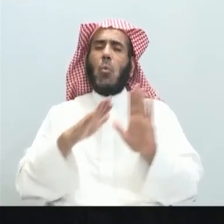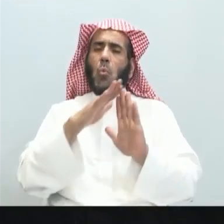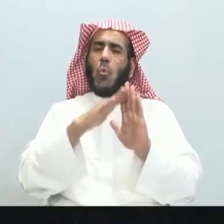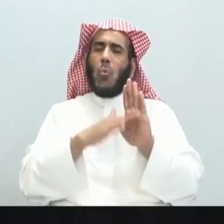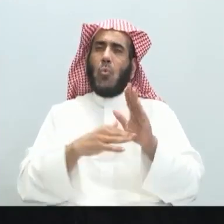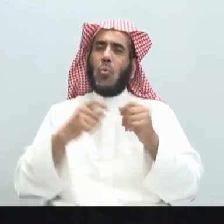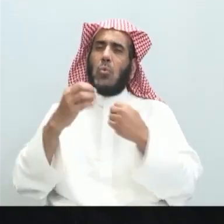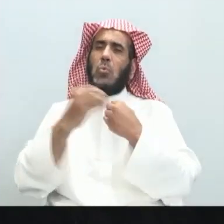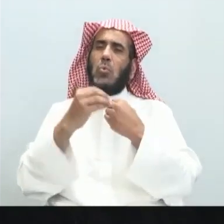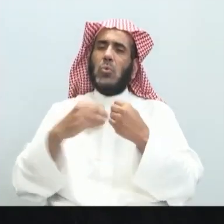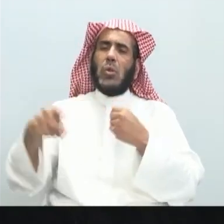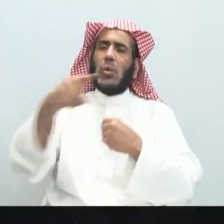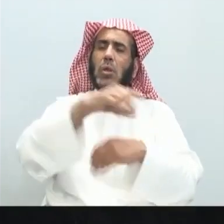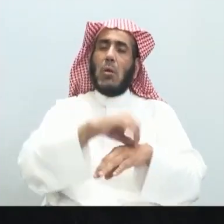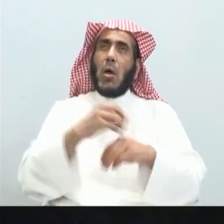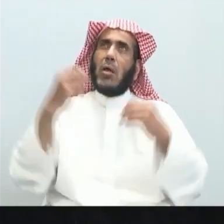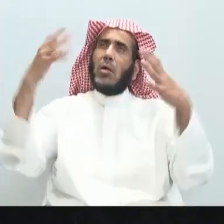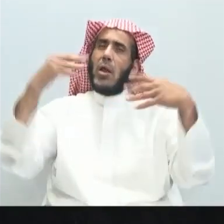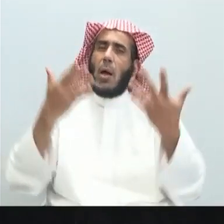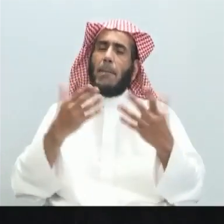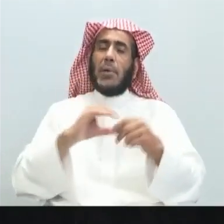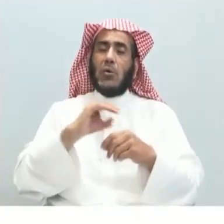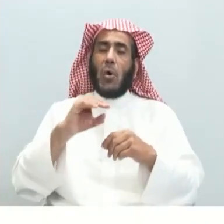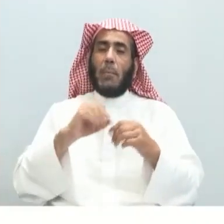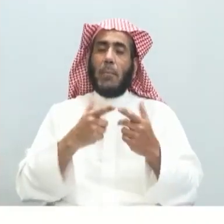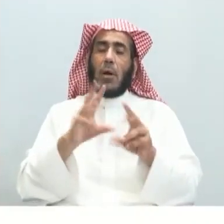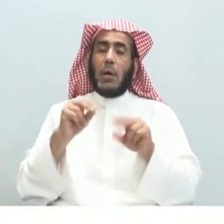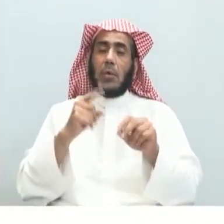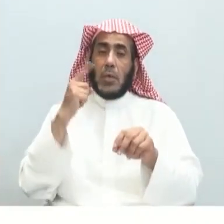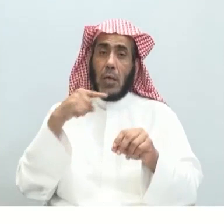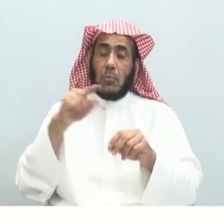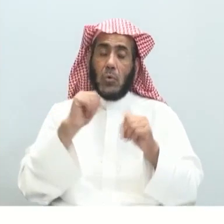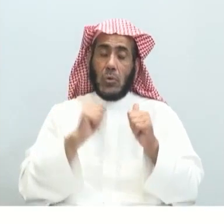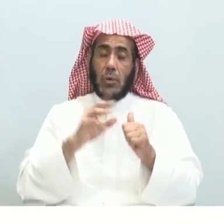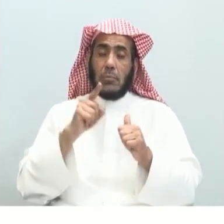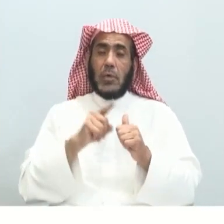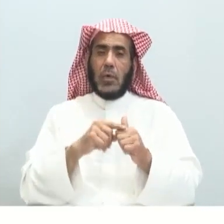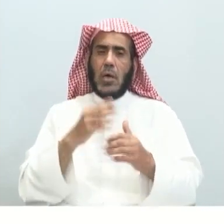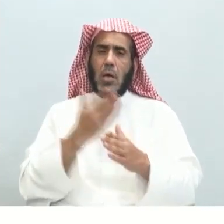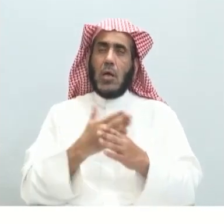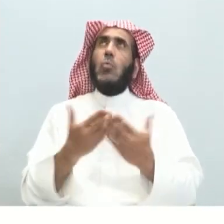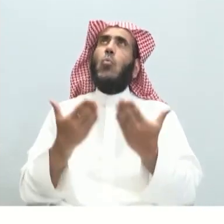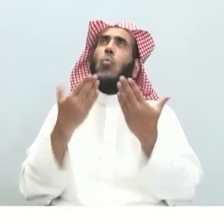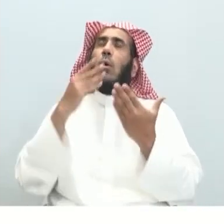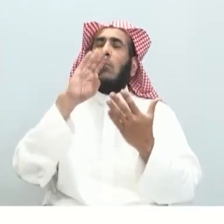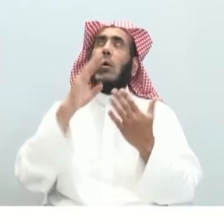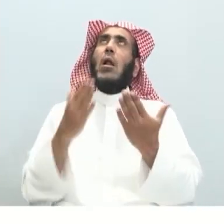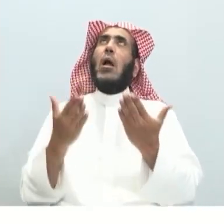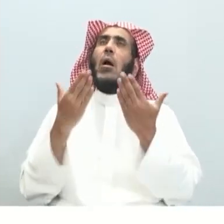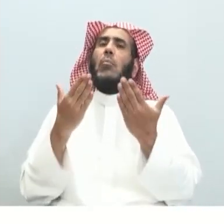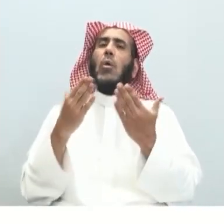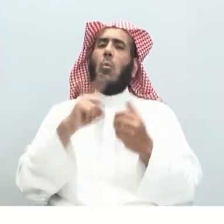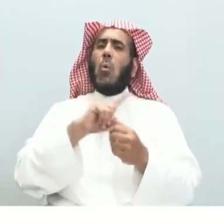وتذكير العباد بهذه النعم الجواب كما تعلمون ايها الطلاب والطالبات كي يشكروه ولا